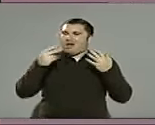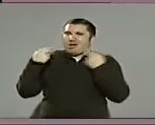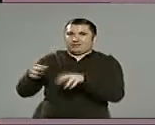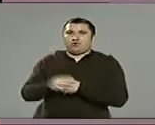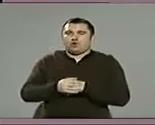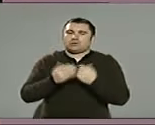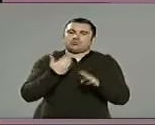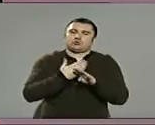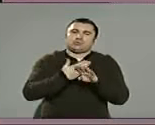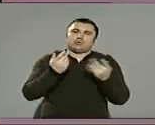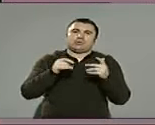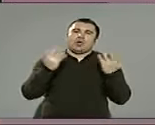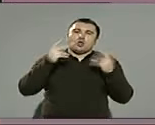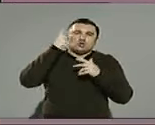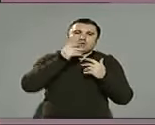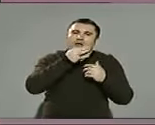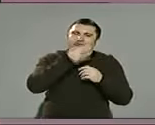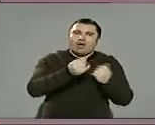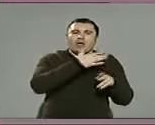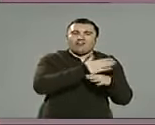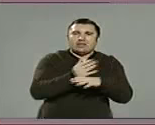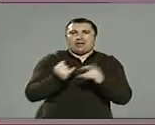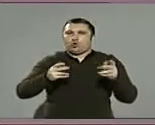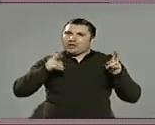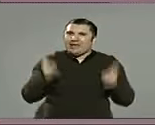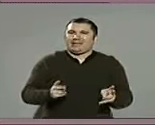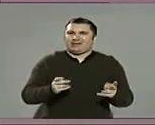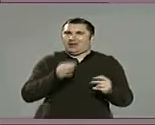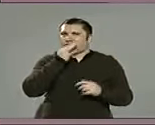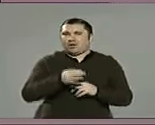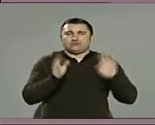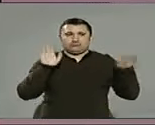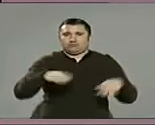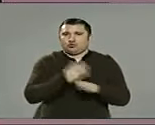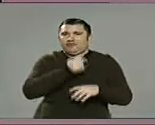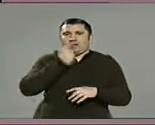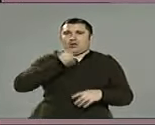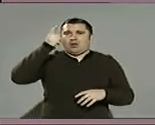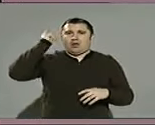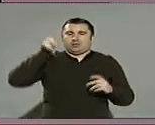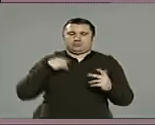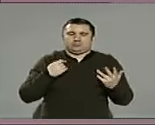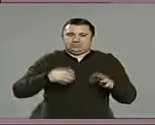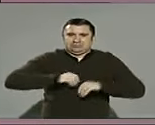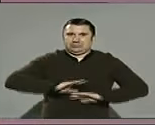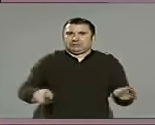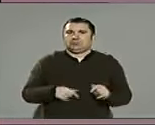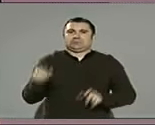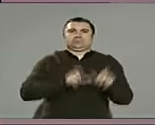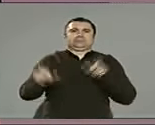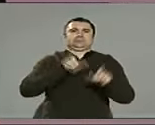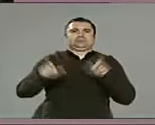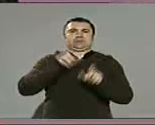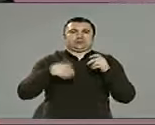Fragen, Verteilungs- und Gerechtigkeitsfragen scheuen die seit 30 Jahren wie der Teufel das Weihwasser. Die neuen sozialen Fragen, vielleicht sind es auch die